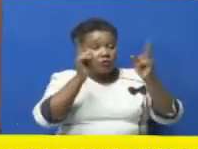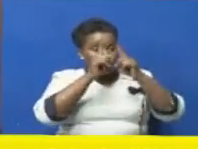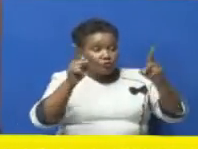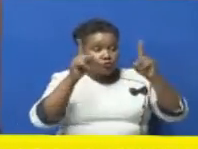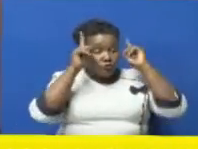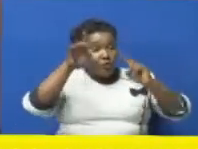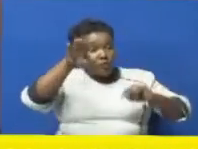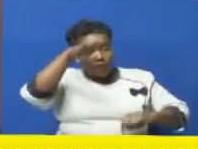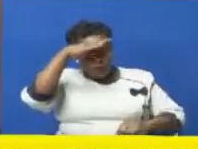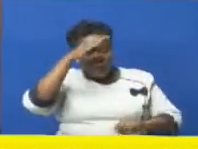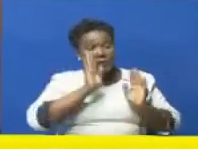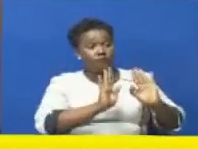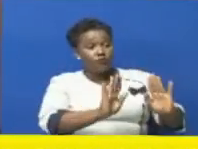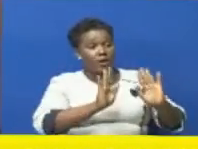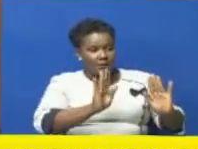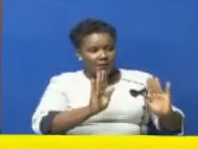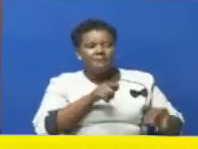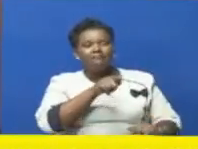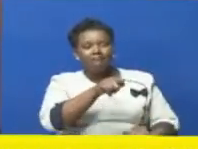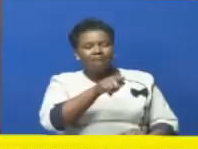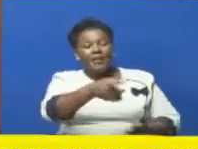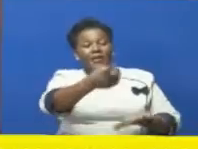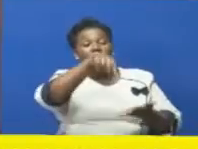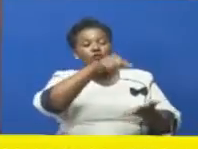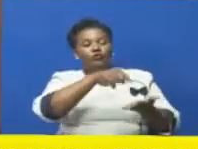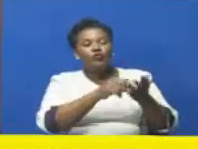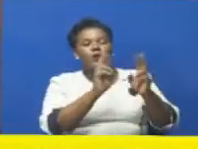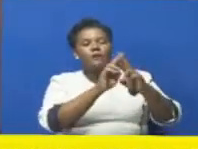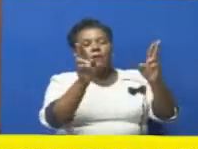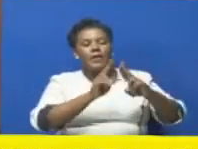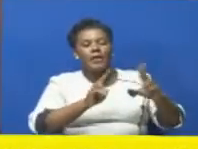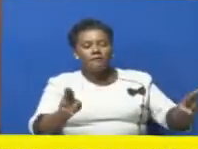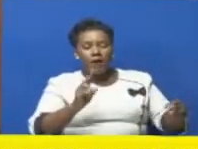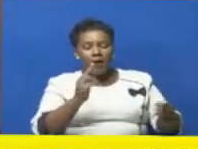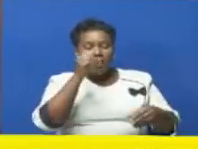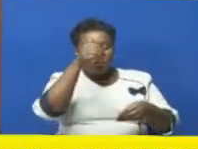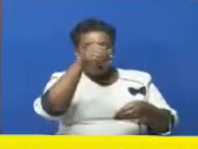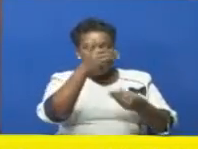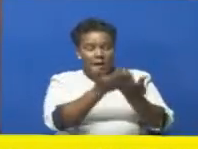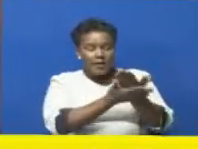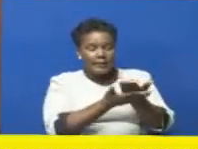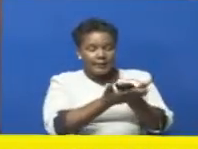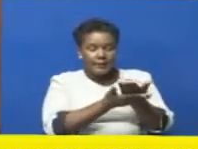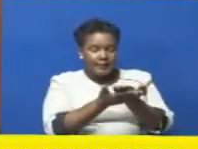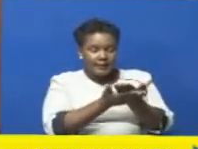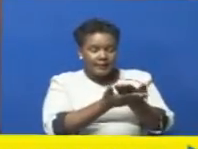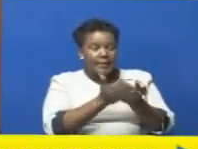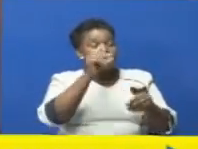kimataifa katika masuala mazima ya mafunzo ya kijeshi, hususan kwa nchi wanachama wa shirikisho hilo.